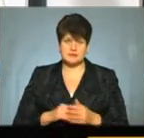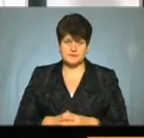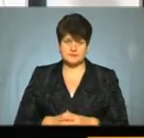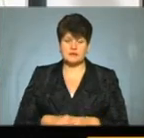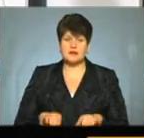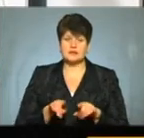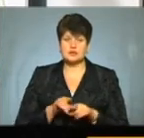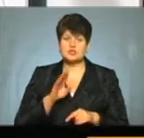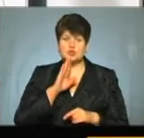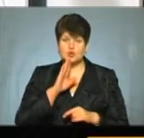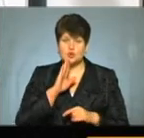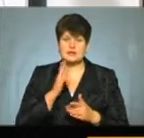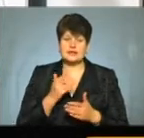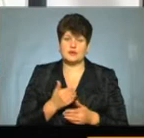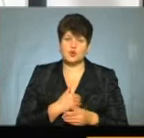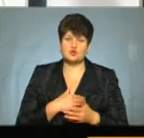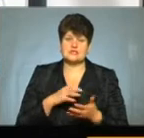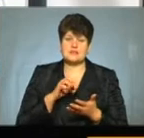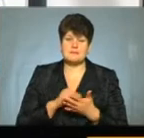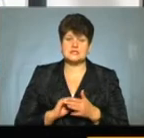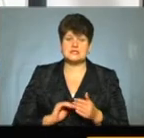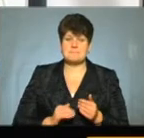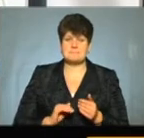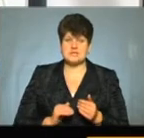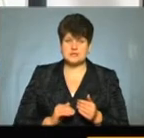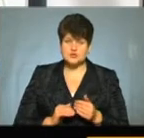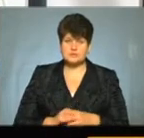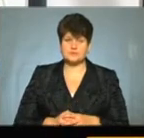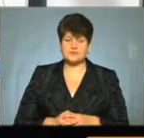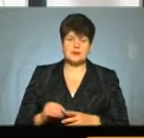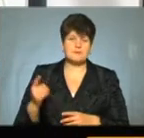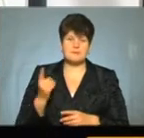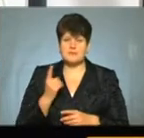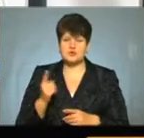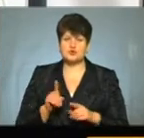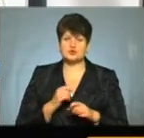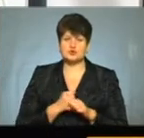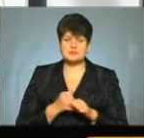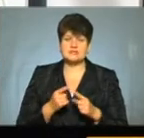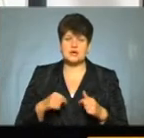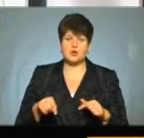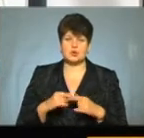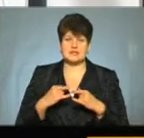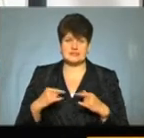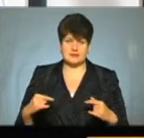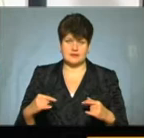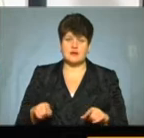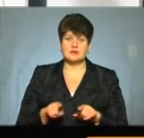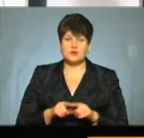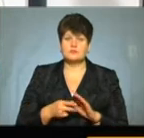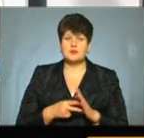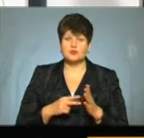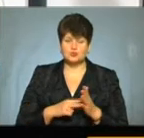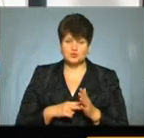також жінок, які хочуть займатися бізнесом. І перше, що ми це зробимо – це круглий стіл. А також ми плануємо того,